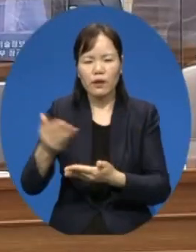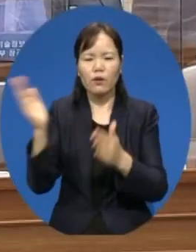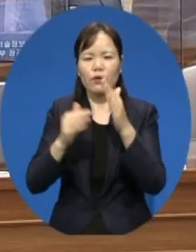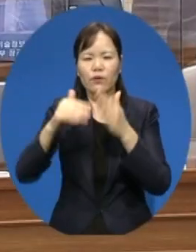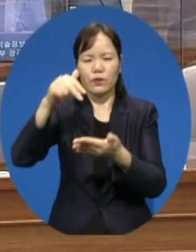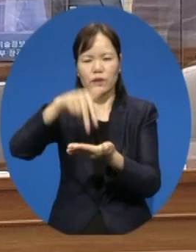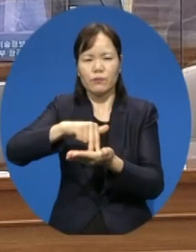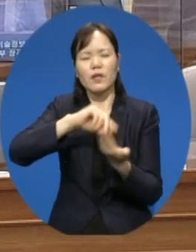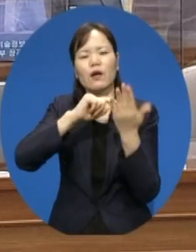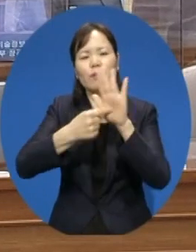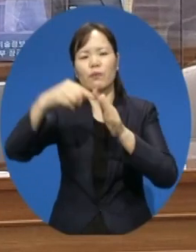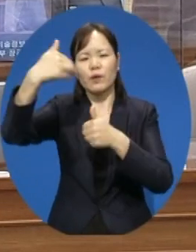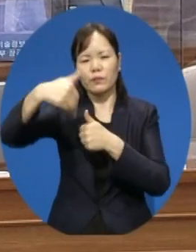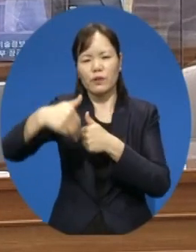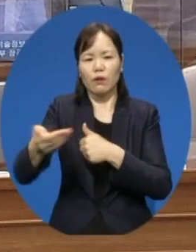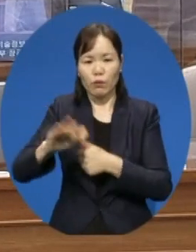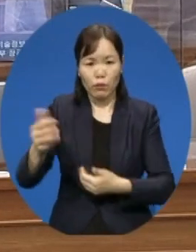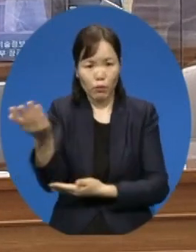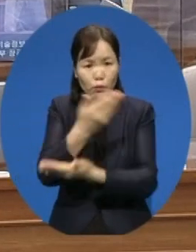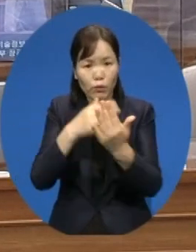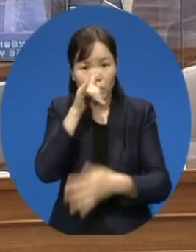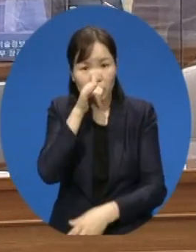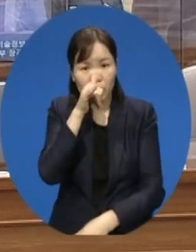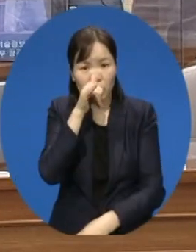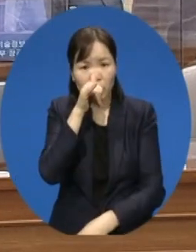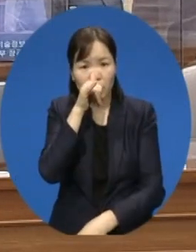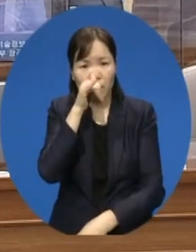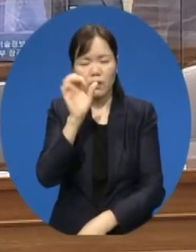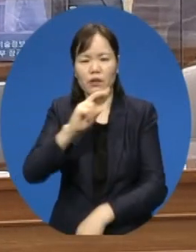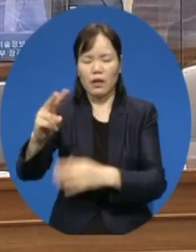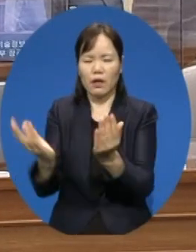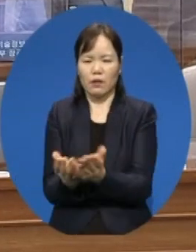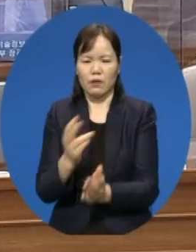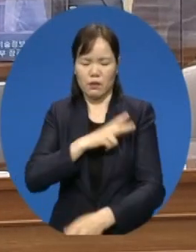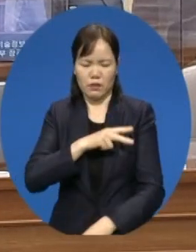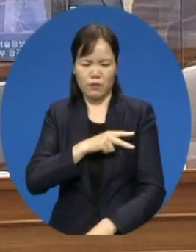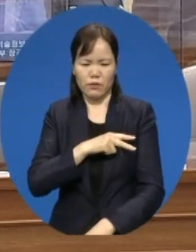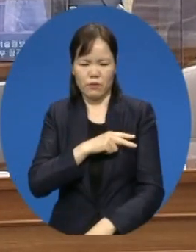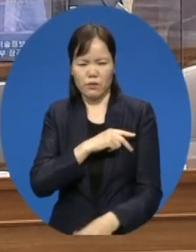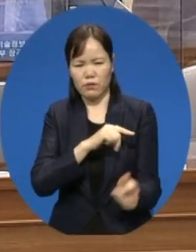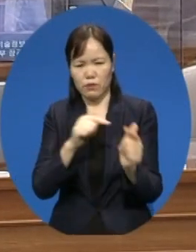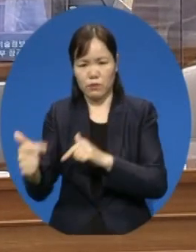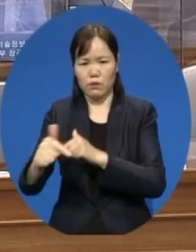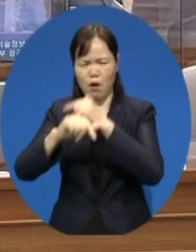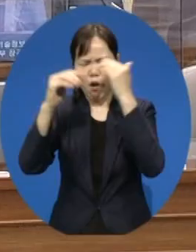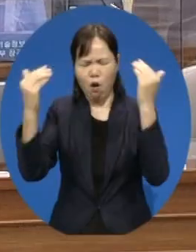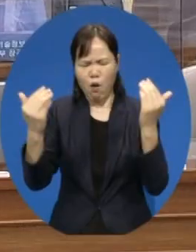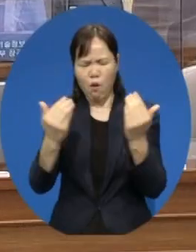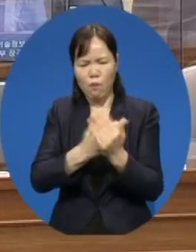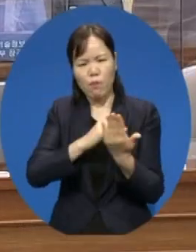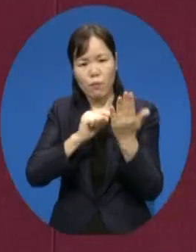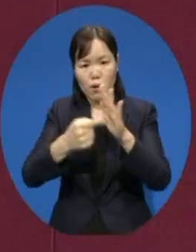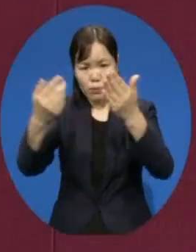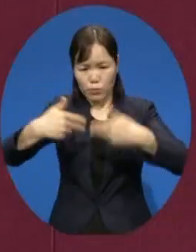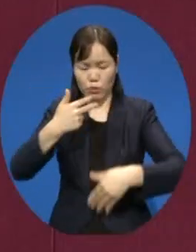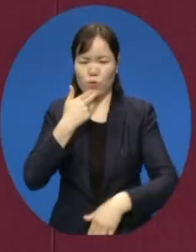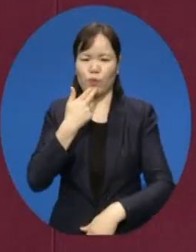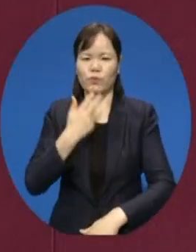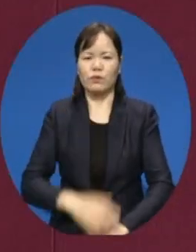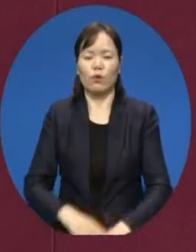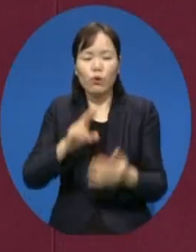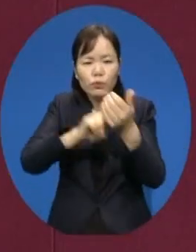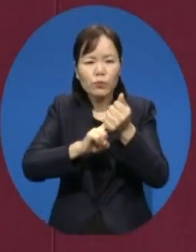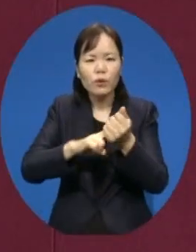요구했습니다. 그런데 그거 공유됐습니까? 야당 의원들에게는 전혀 공유하지 않고 숨겼습니다.